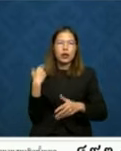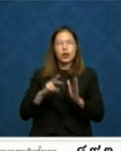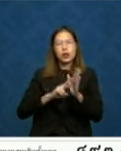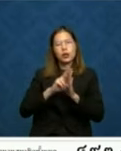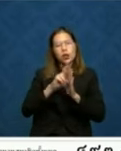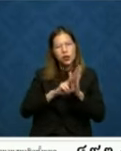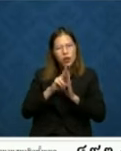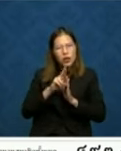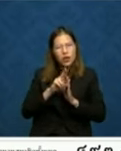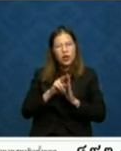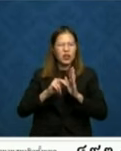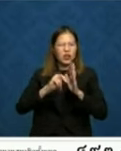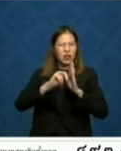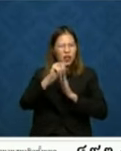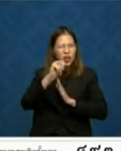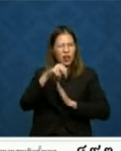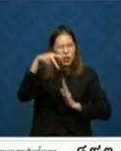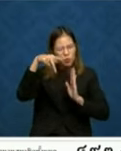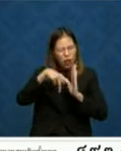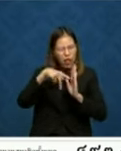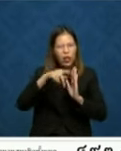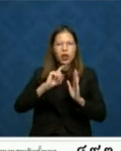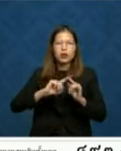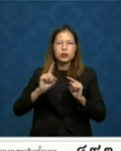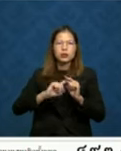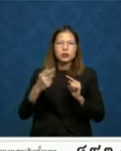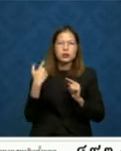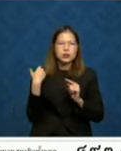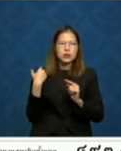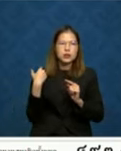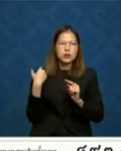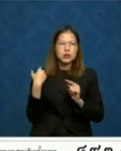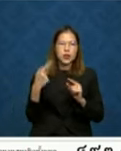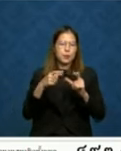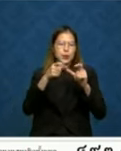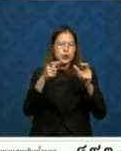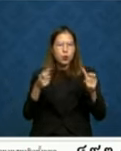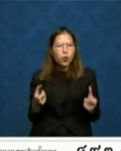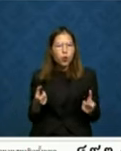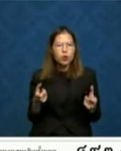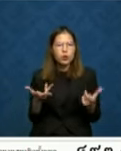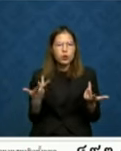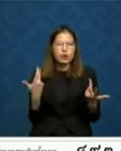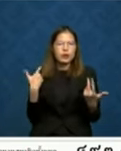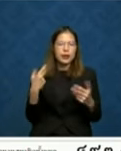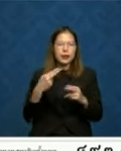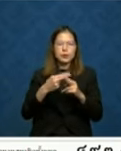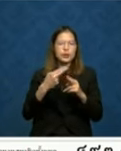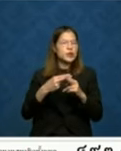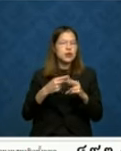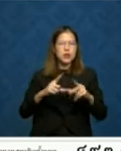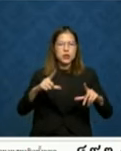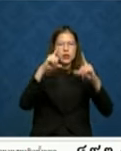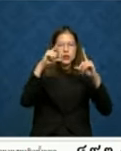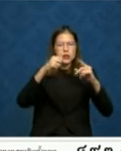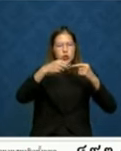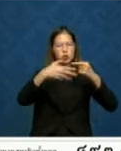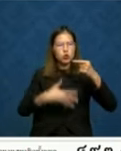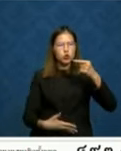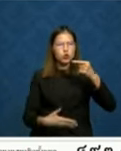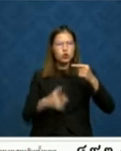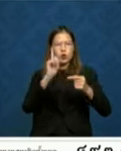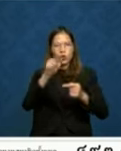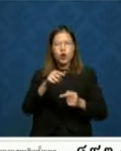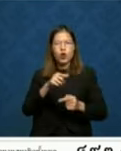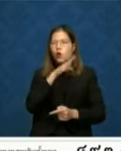ายบุรีจังหวัดน่านบุรีจังหวัดแพร่บุรีจังหวัดเพชรบูรณ์มีแบรนด์ทุกยี่ห้อหลอกตัวเองทำไม